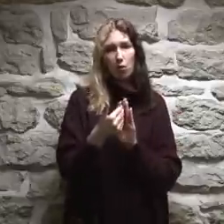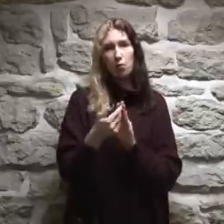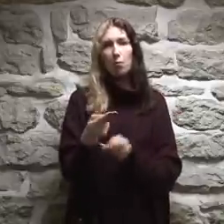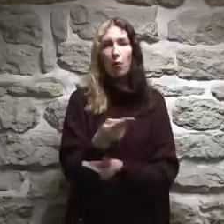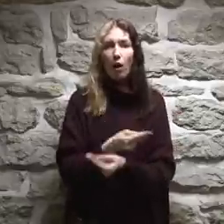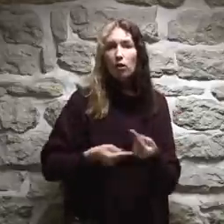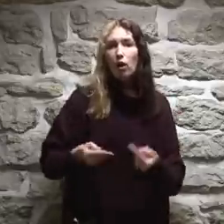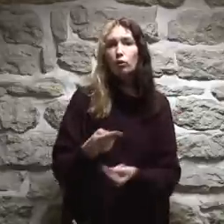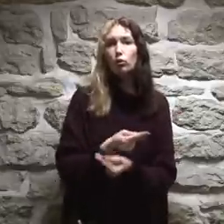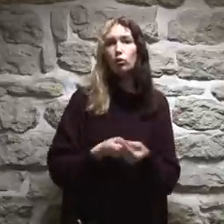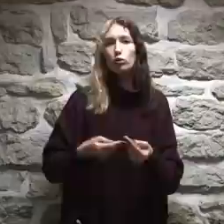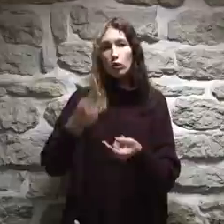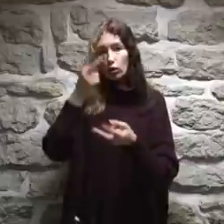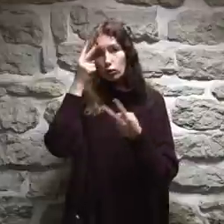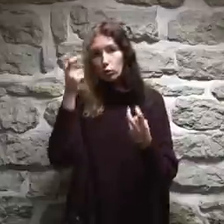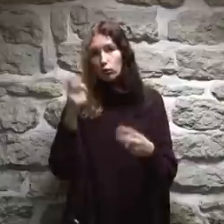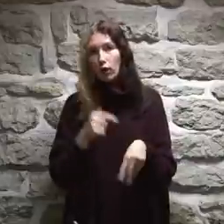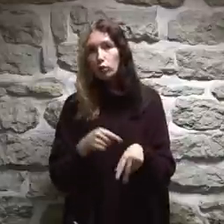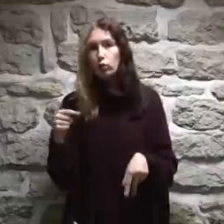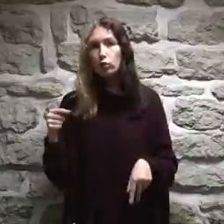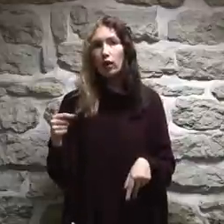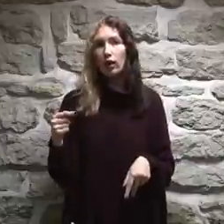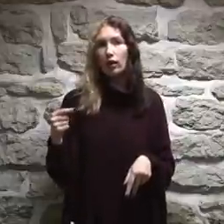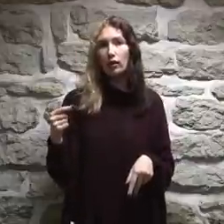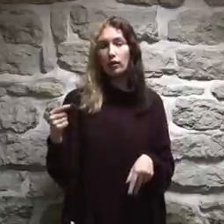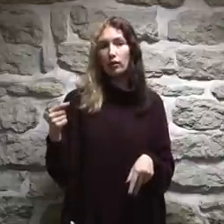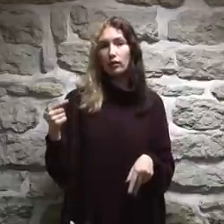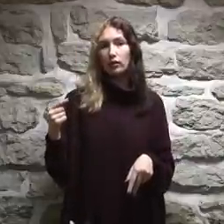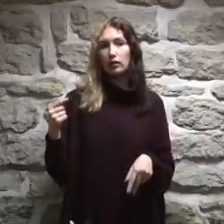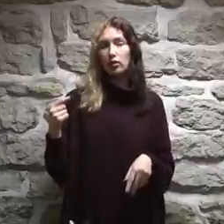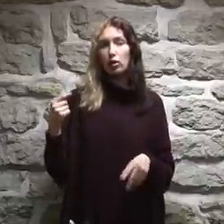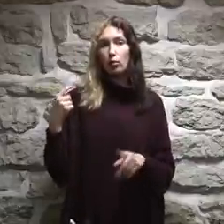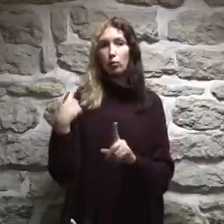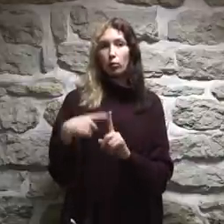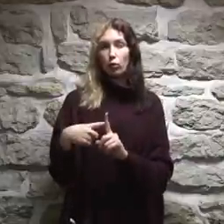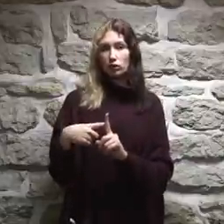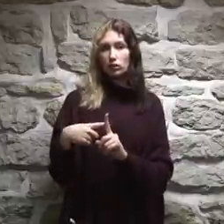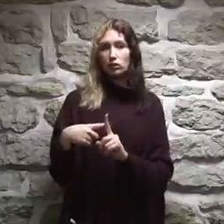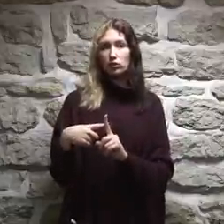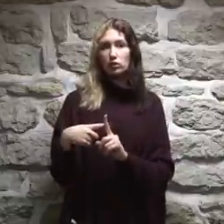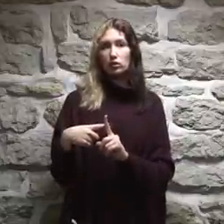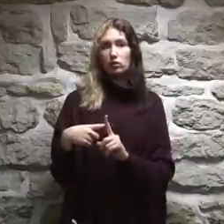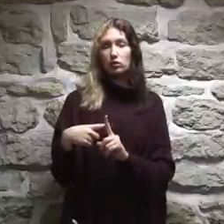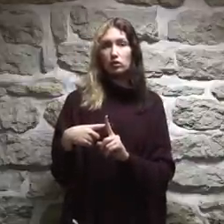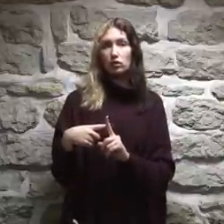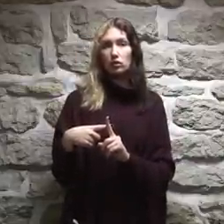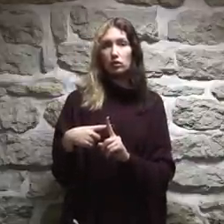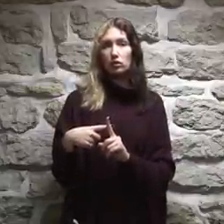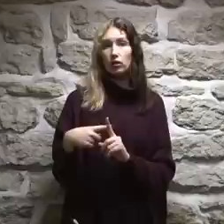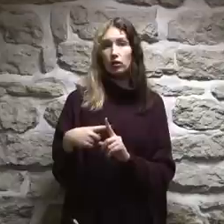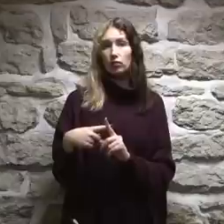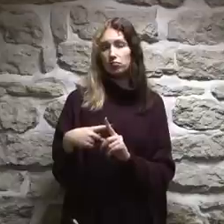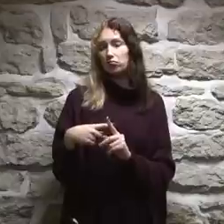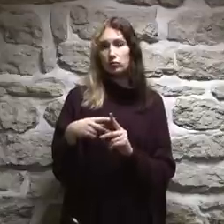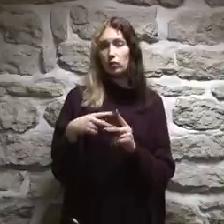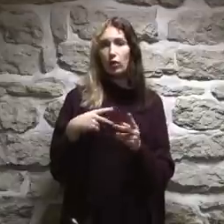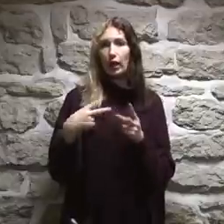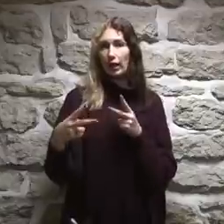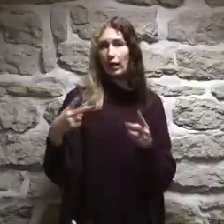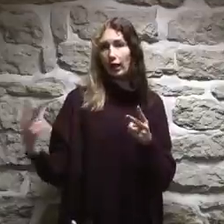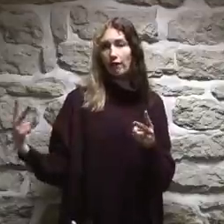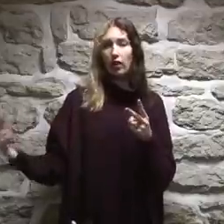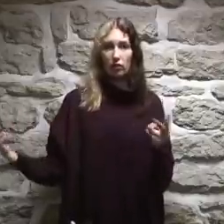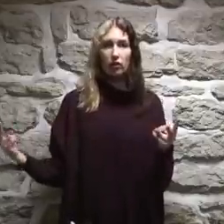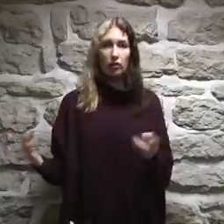majandusele, turvatundele kui ka erinevatele siis aspektidele. Nii